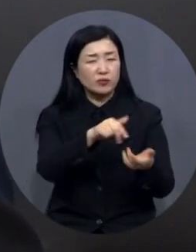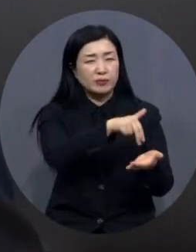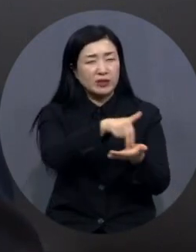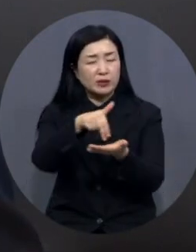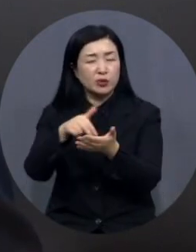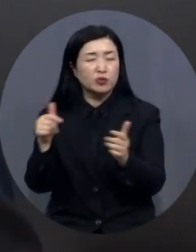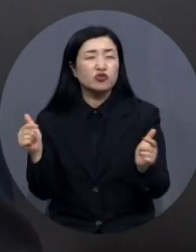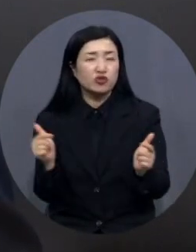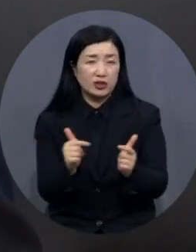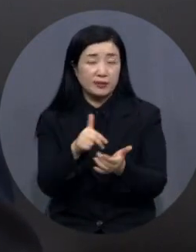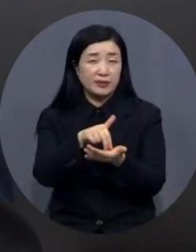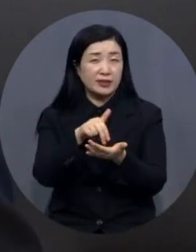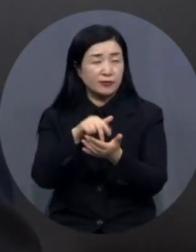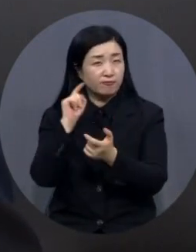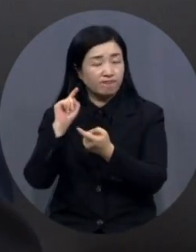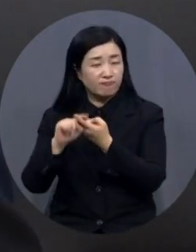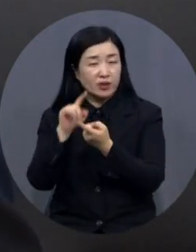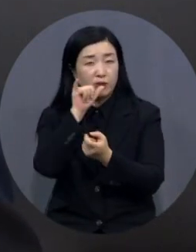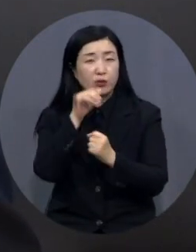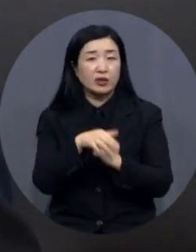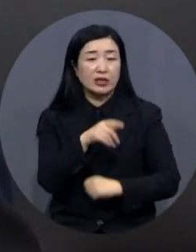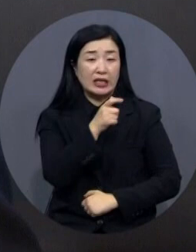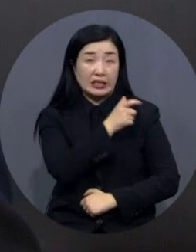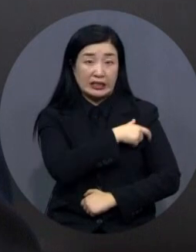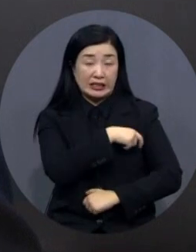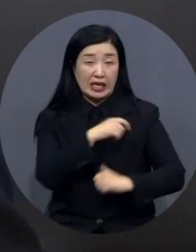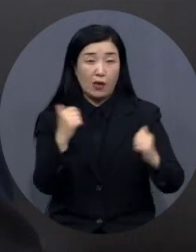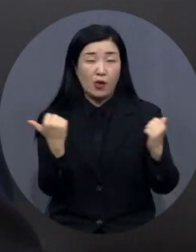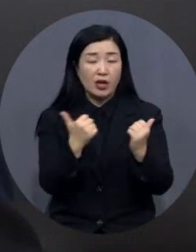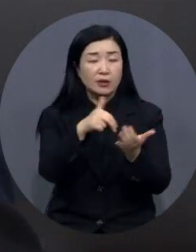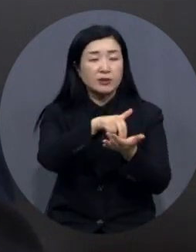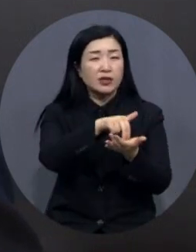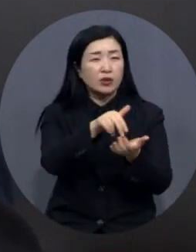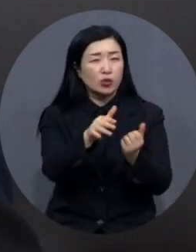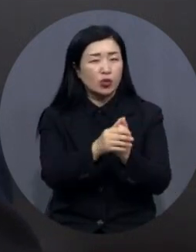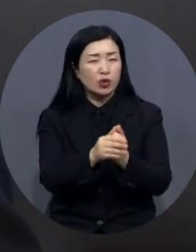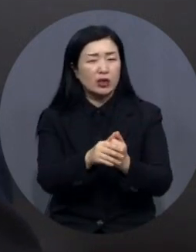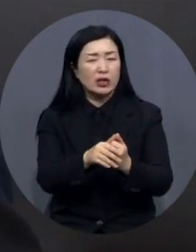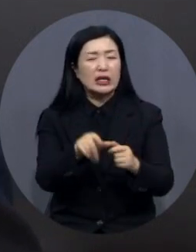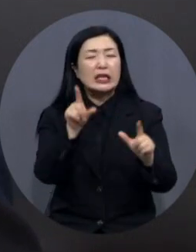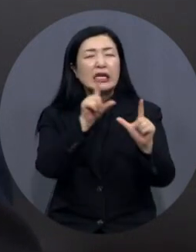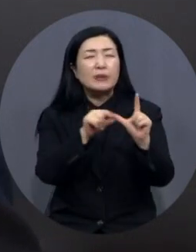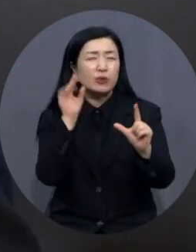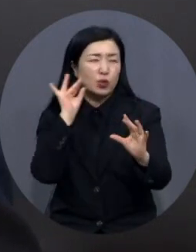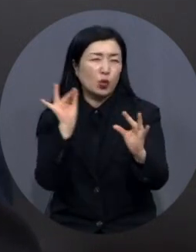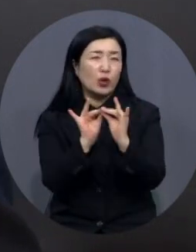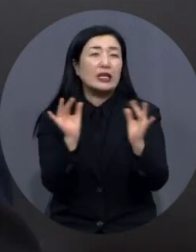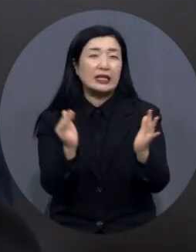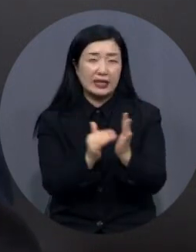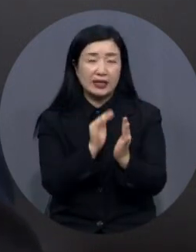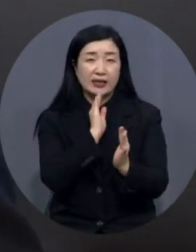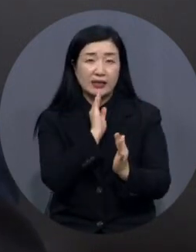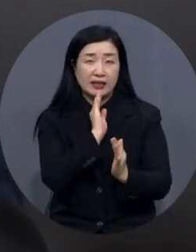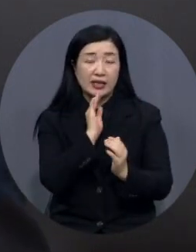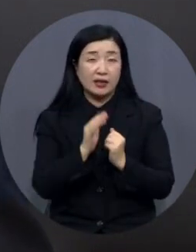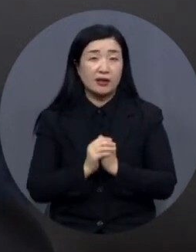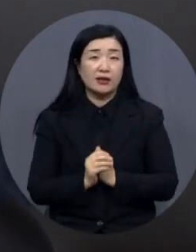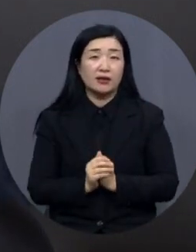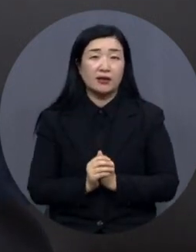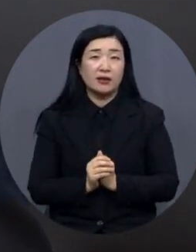줄여지고 재단 이사회에서도 개정하는데 일부 동의를 했기 때문에